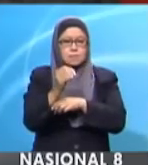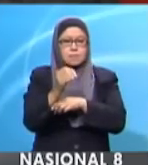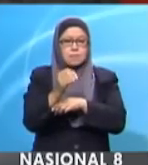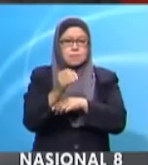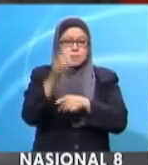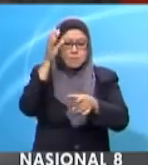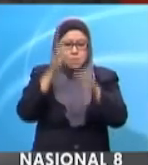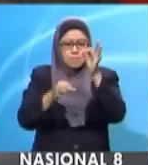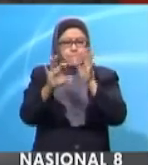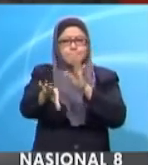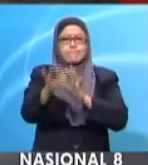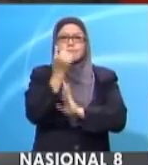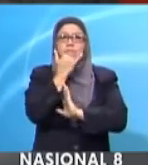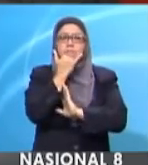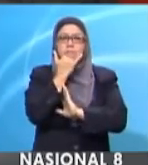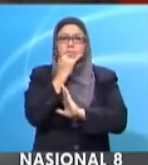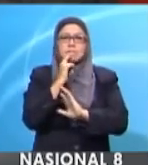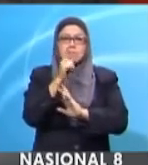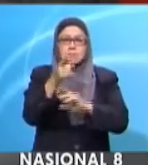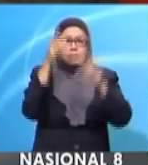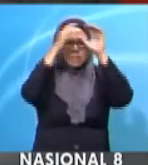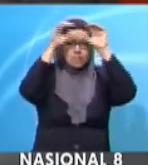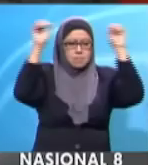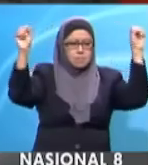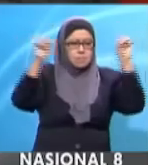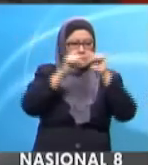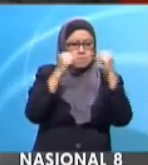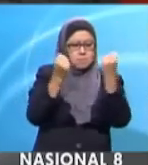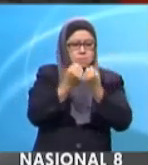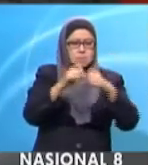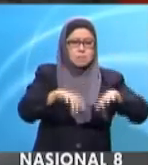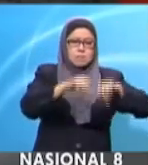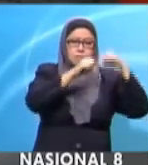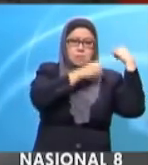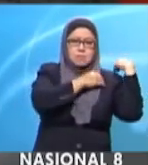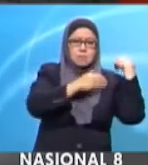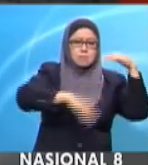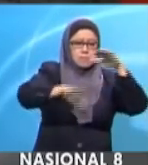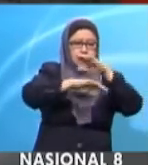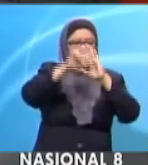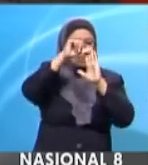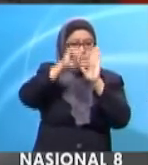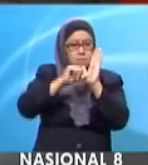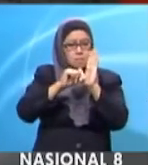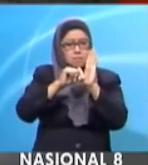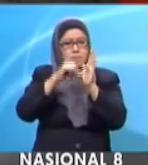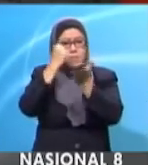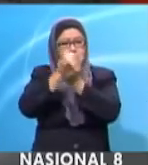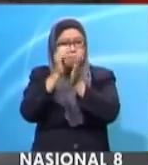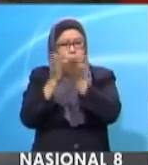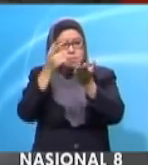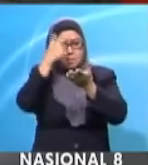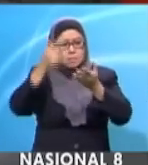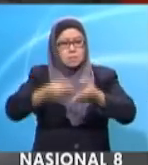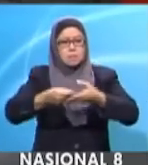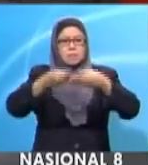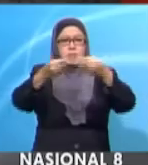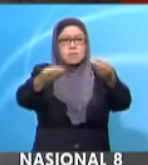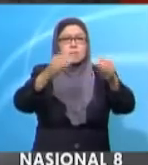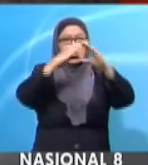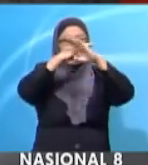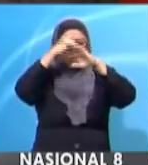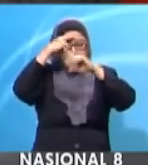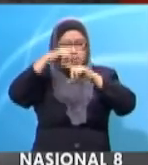disabitkan kesalahan di bawah akta 561d atau imig kerana memberi perlindungan diis yang